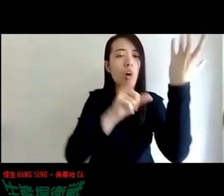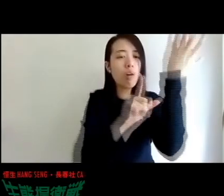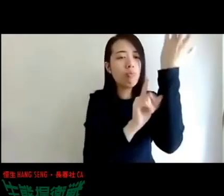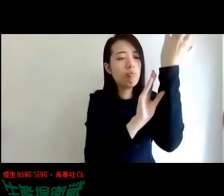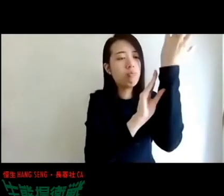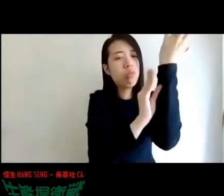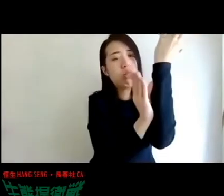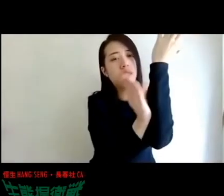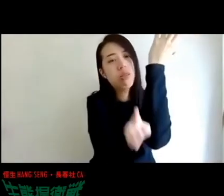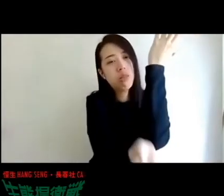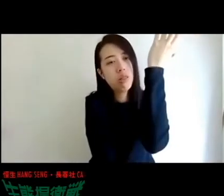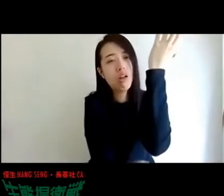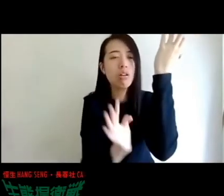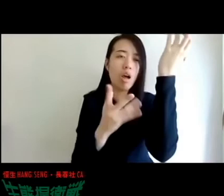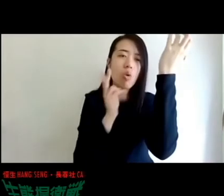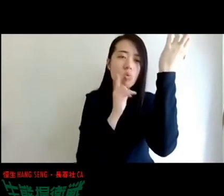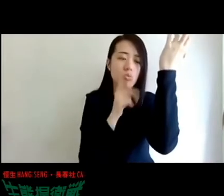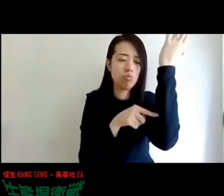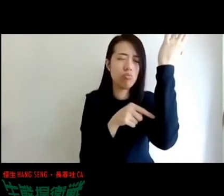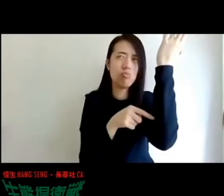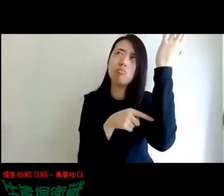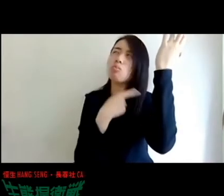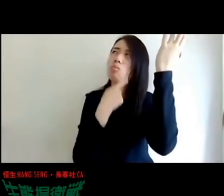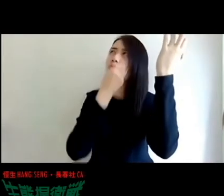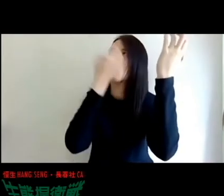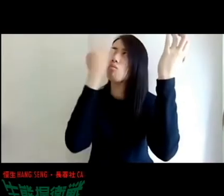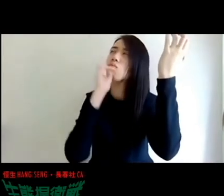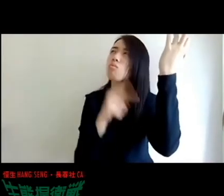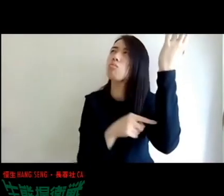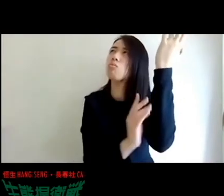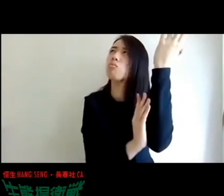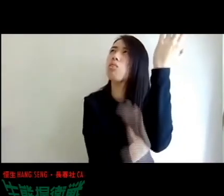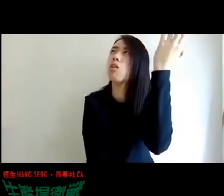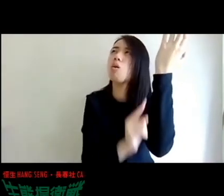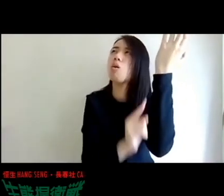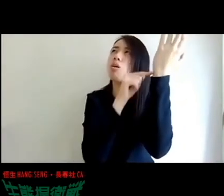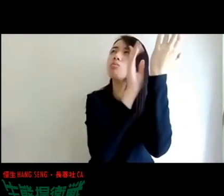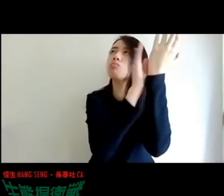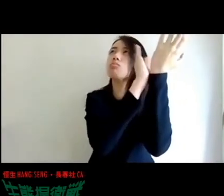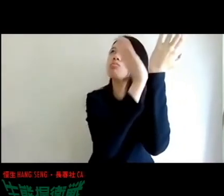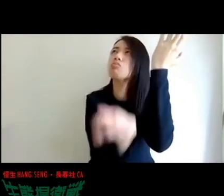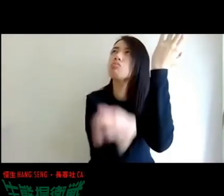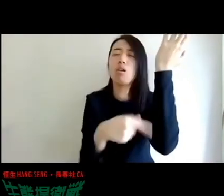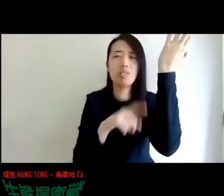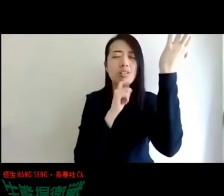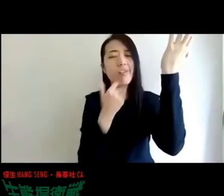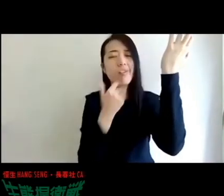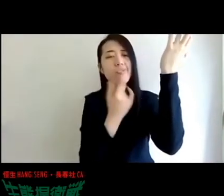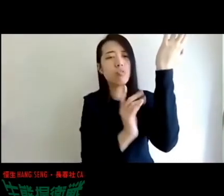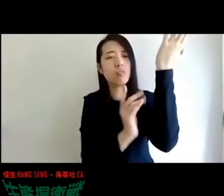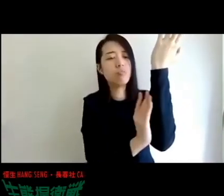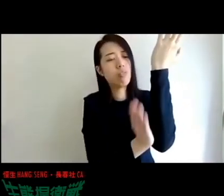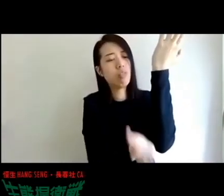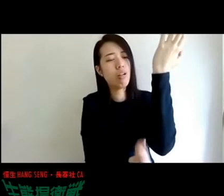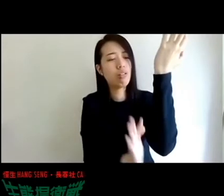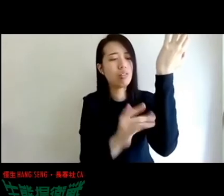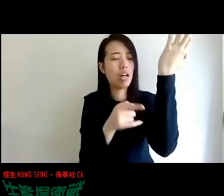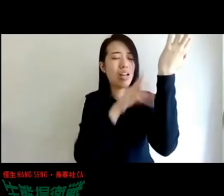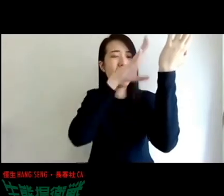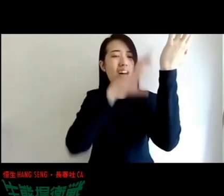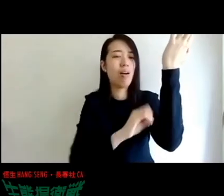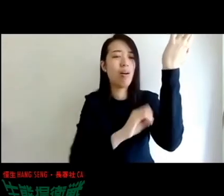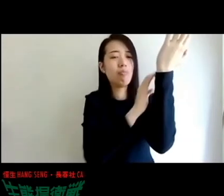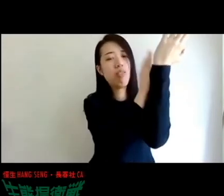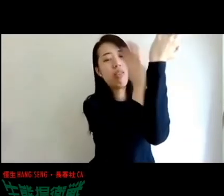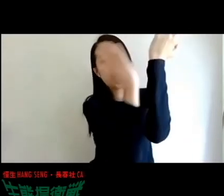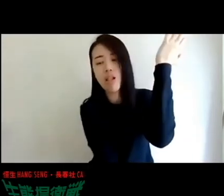底部甩，但係上我唔記得底部甩定係上邊甩，總之係一部分甩，一部分唔甩。咁